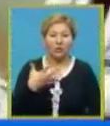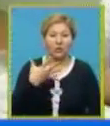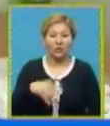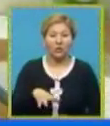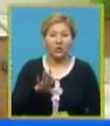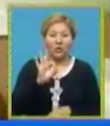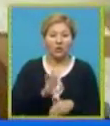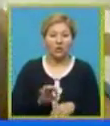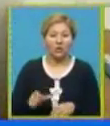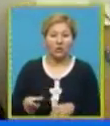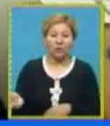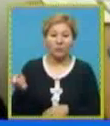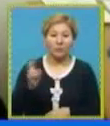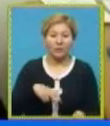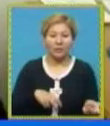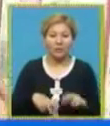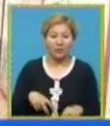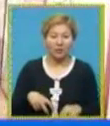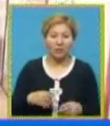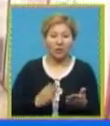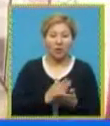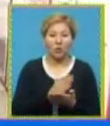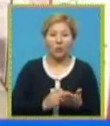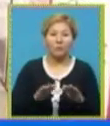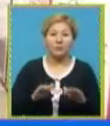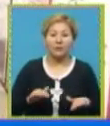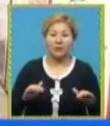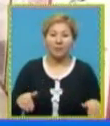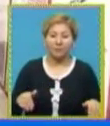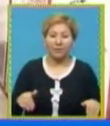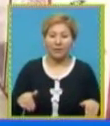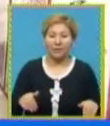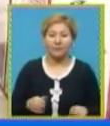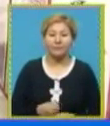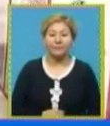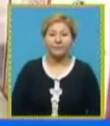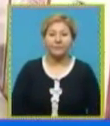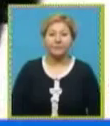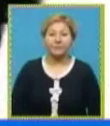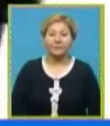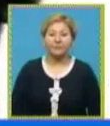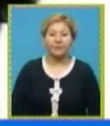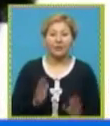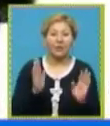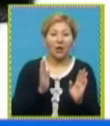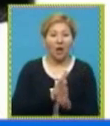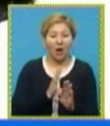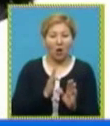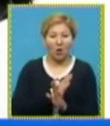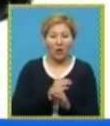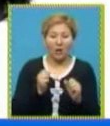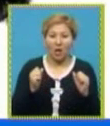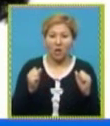келетін көрінеді. Олардың дені балалар. Бұл жылдағы жағдаймен салыстырғанда айтарлықтай қордалы, дейді мамандар. Ауа райы суытып